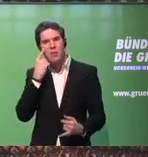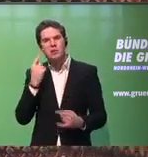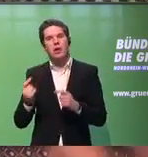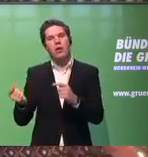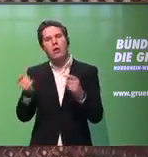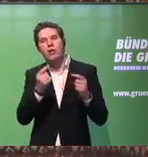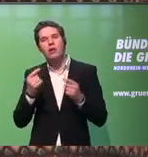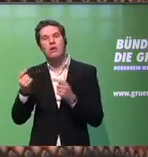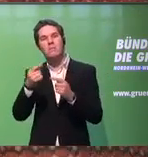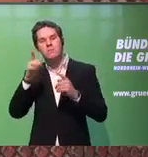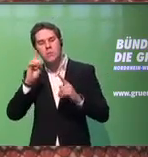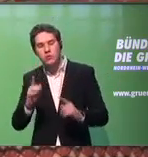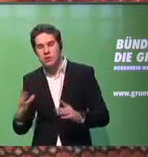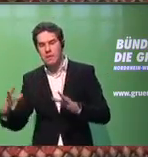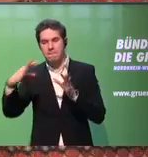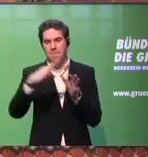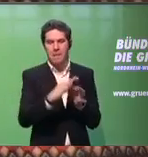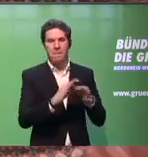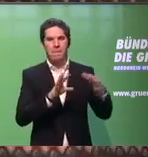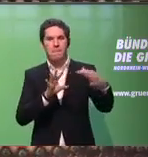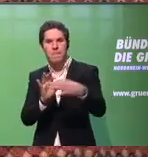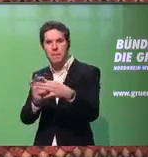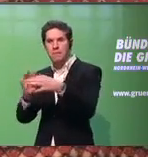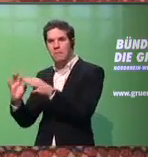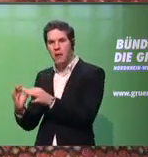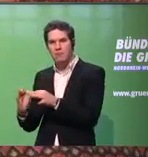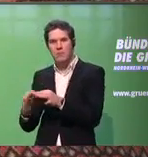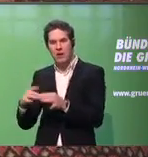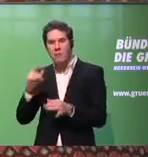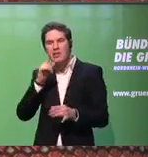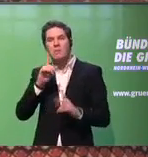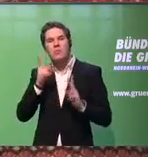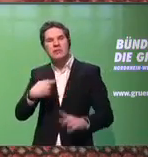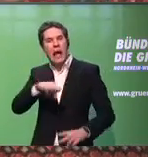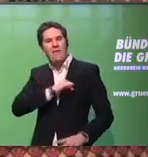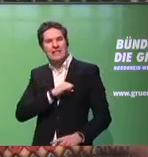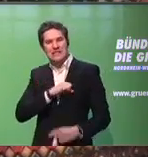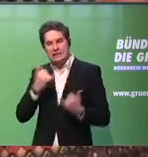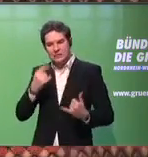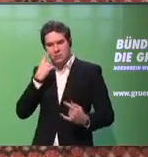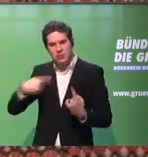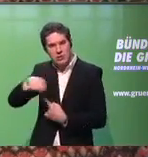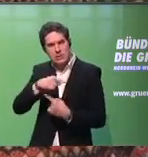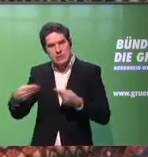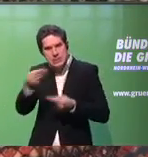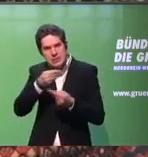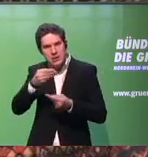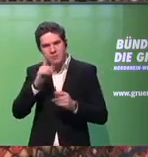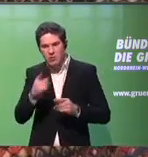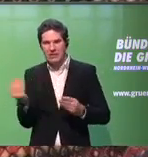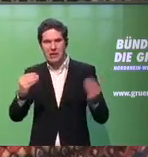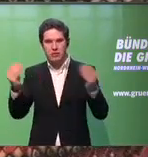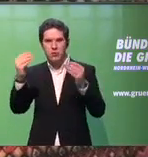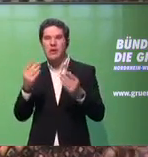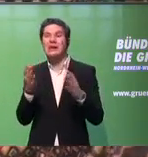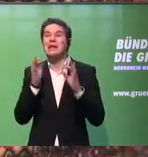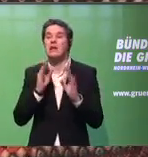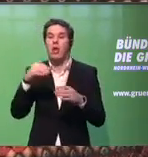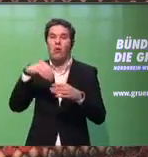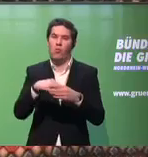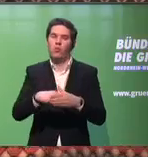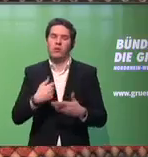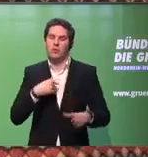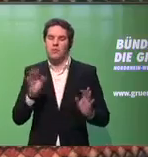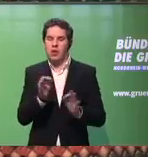die klug verbinden muss mit der Effizienzdiskussion, die bei uns geführt wird. Die Details schenke ich mir. Ich hoffe, dass